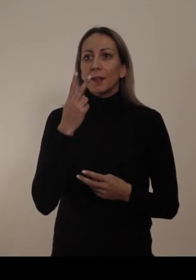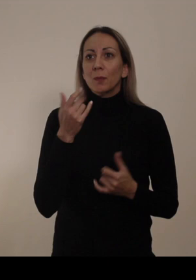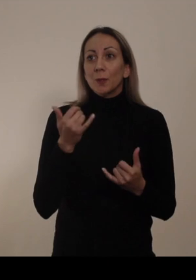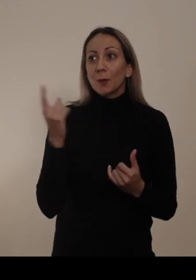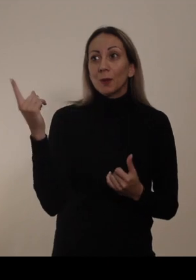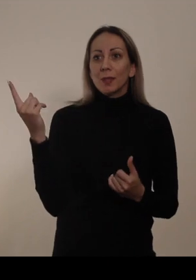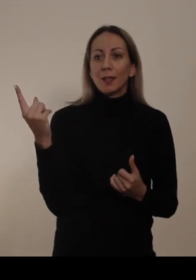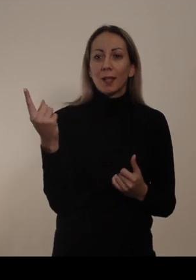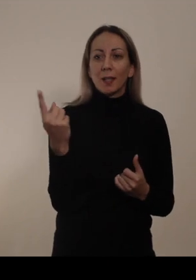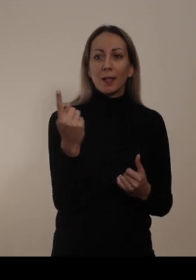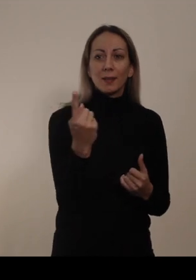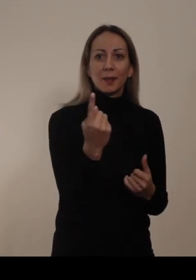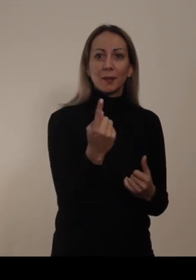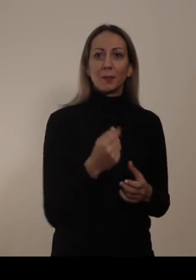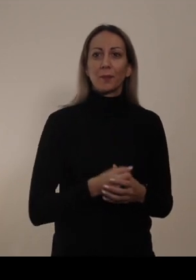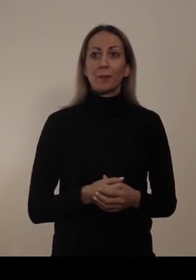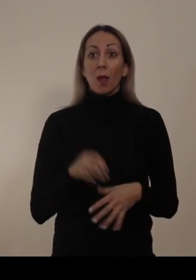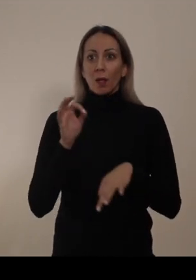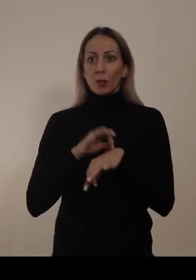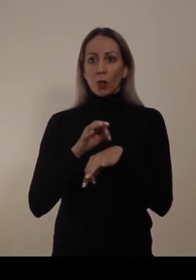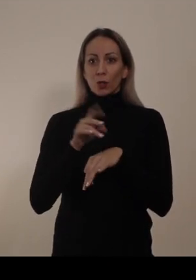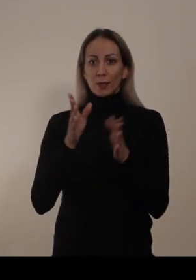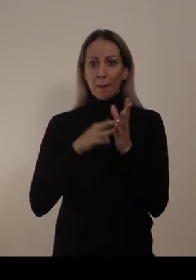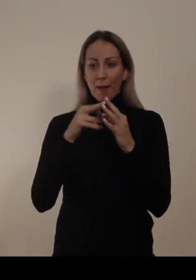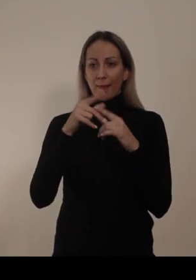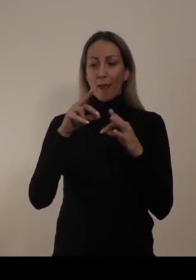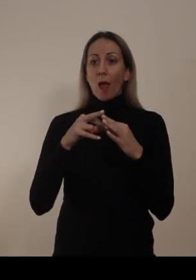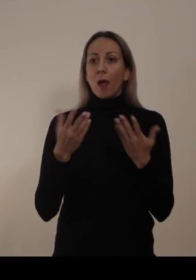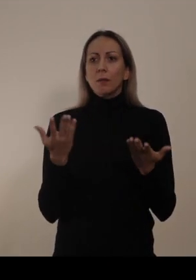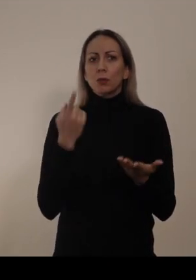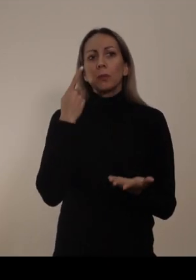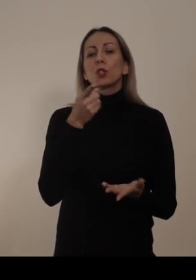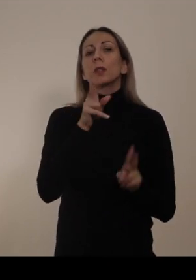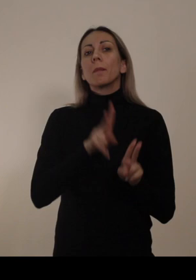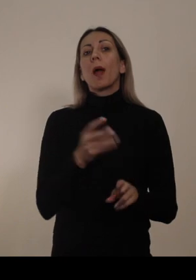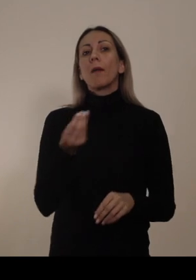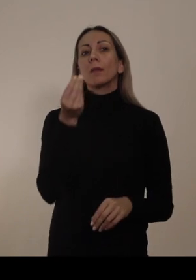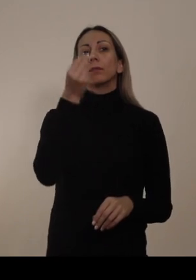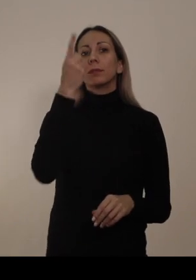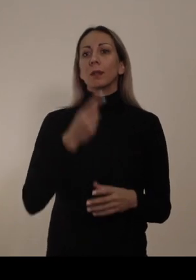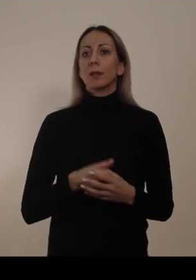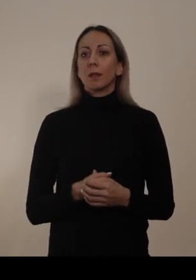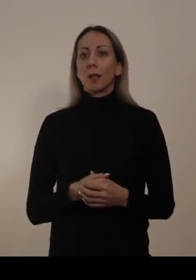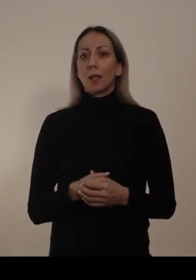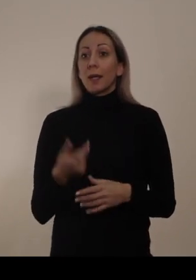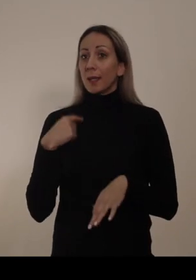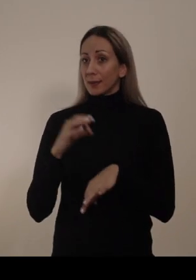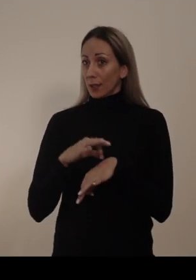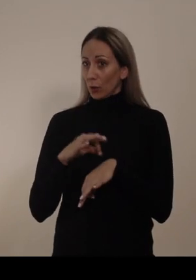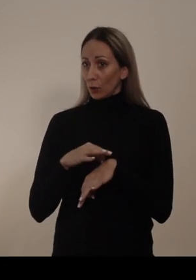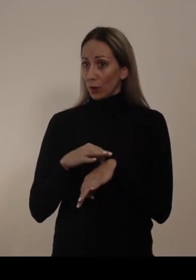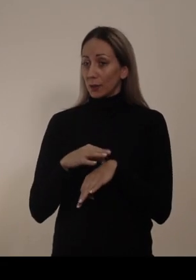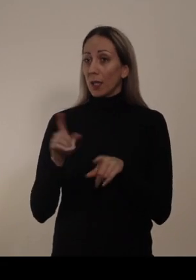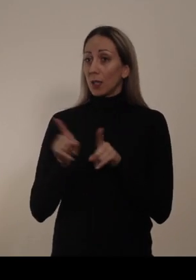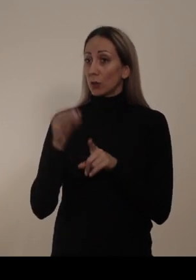Da vidimo tko će nam sada doći. Doktorica Matea, zašto misliš da si ti prava za odlazak u svemir? Doktorica